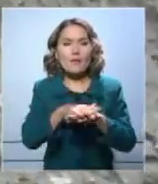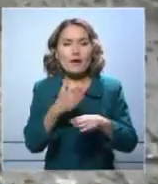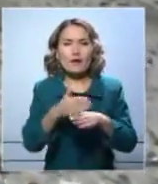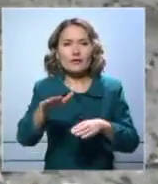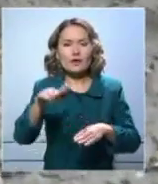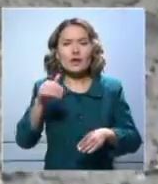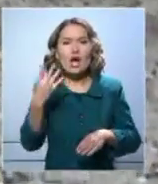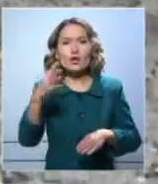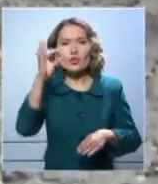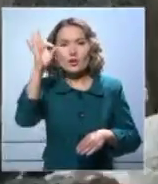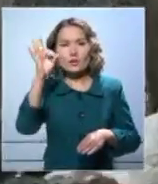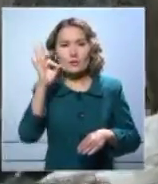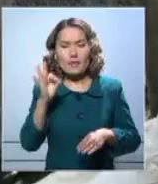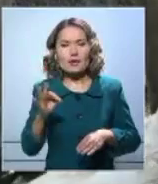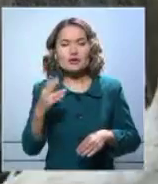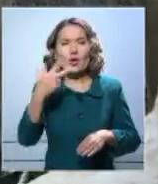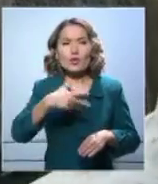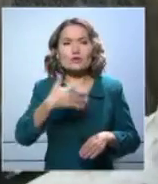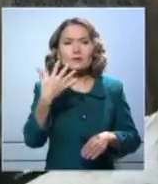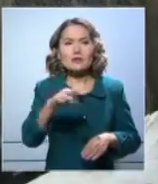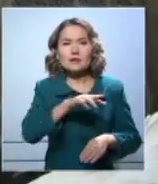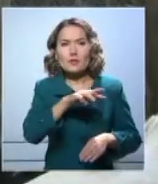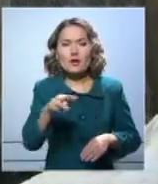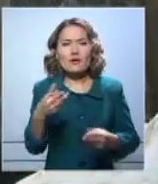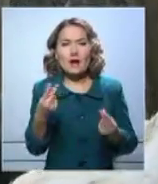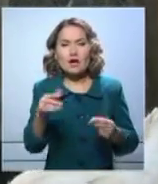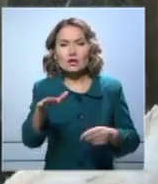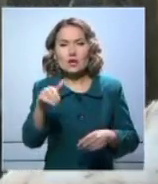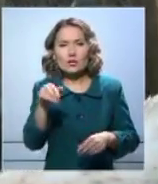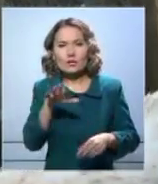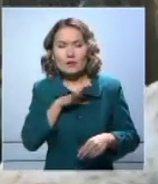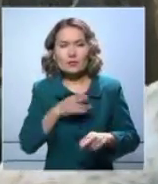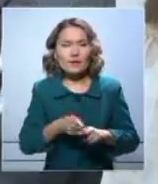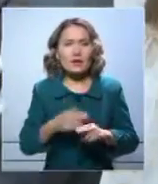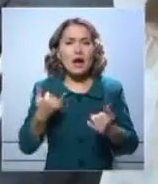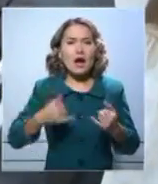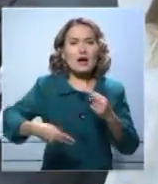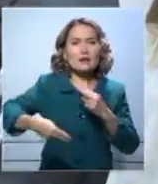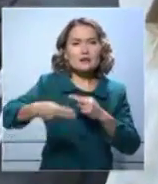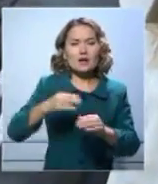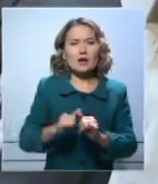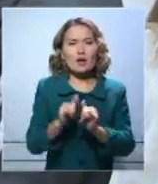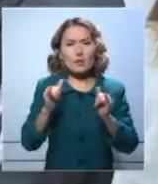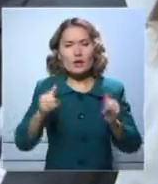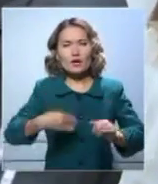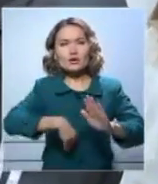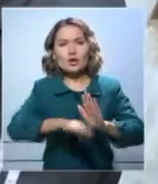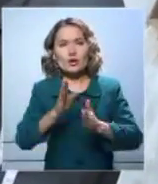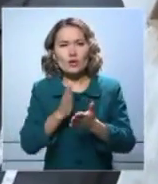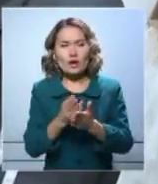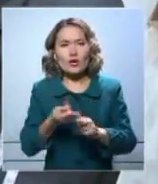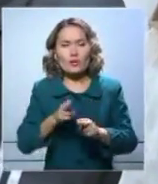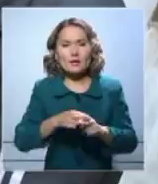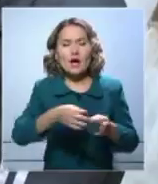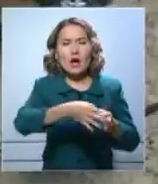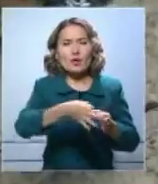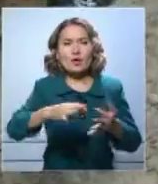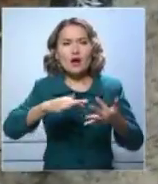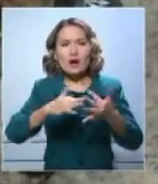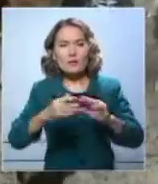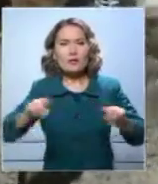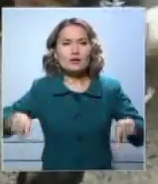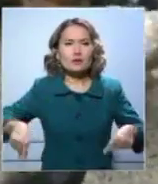жеңілдікпен 35 миллион теңгеден астам несие берілген. Бұл өз кезегінде кәсіпкерлікке серпін берумен қатар өңірдің табиғи